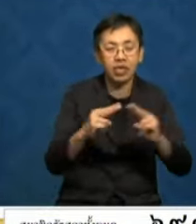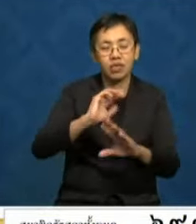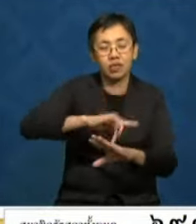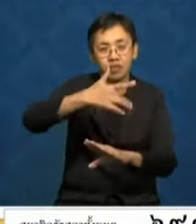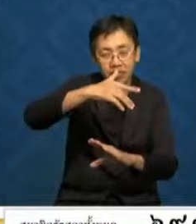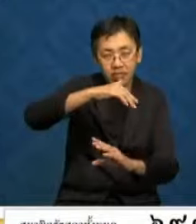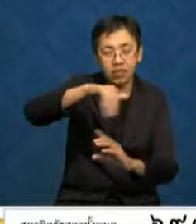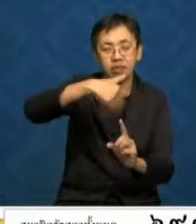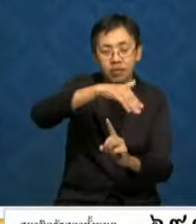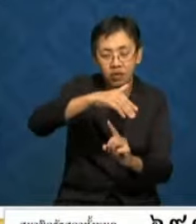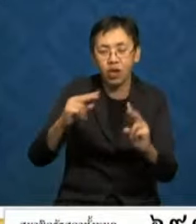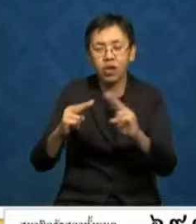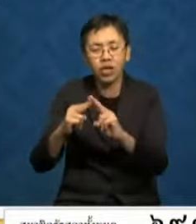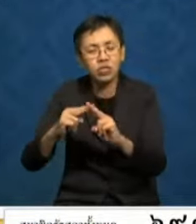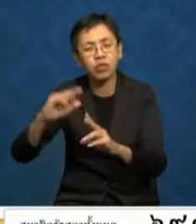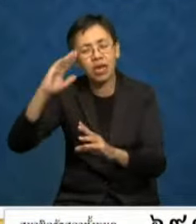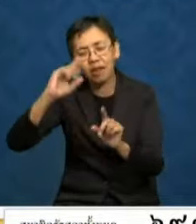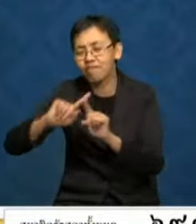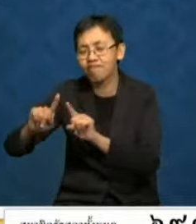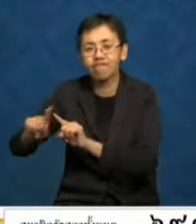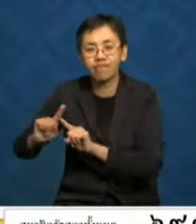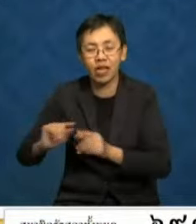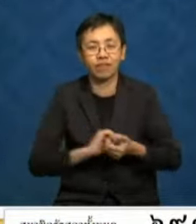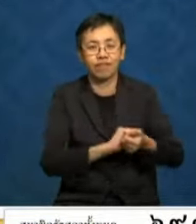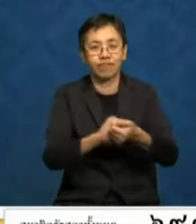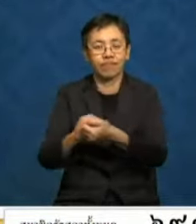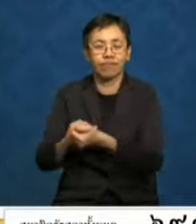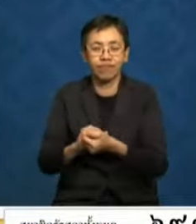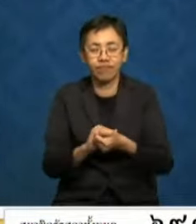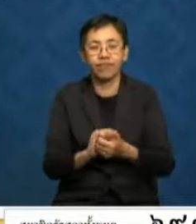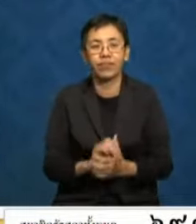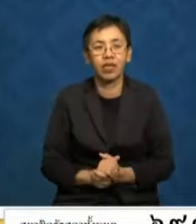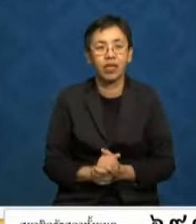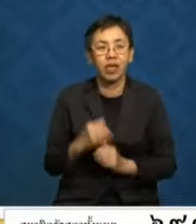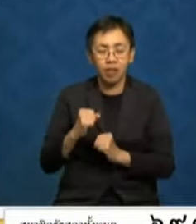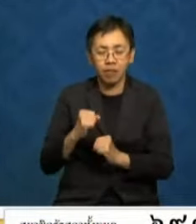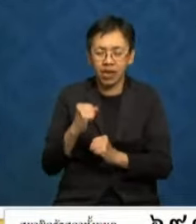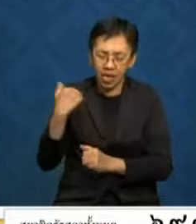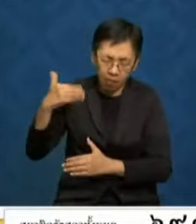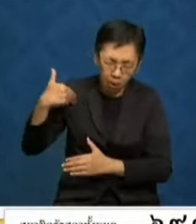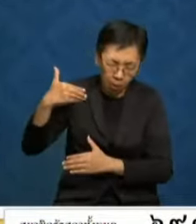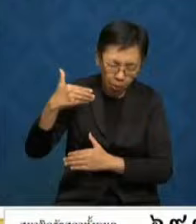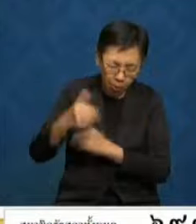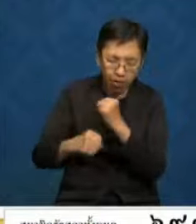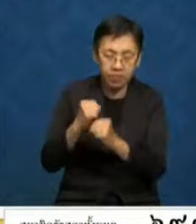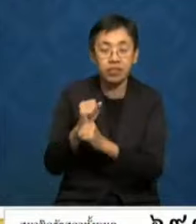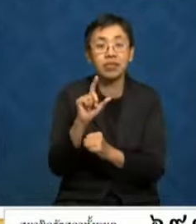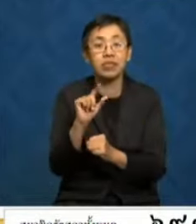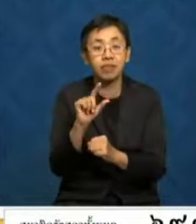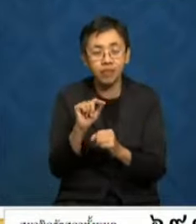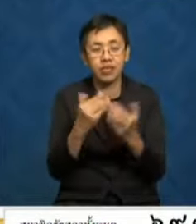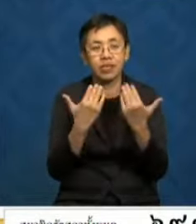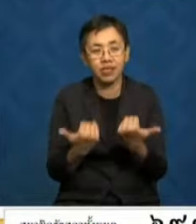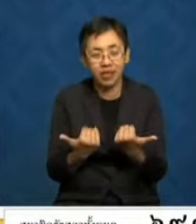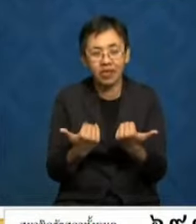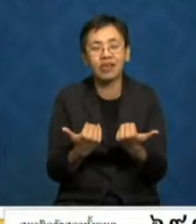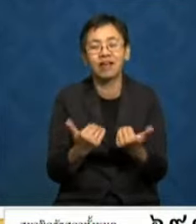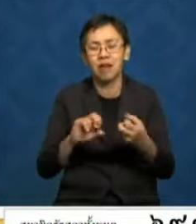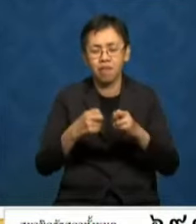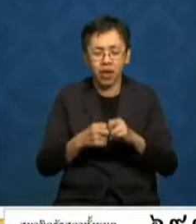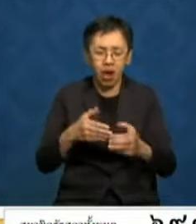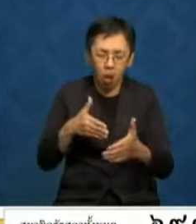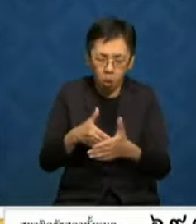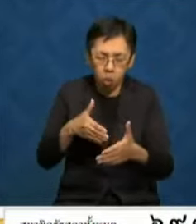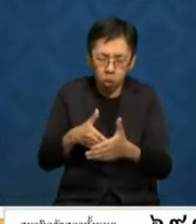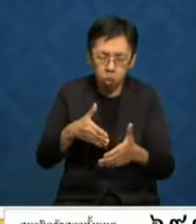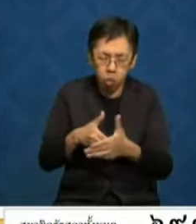ระทรวงความมั่นคงต่างๆในความพยายามตลอดระยะเวลากว่า20ปีที่ผ่านมาจนสามารถก้าวผ่านอุปสรรคและ